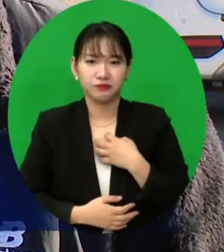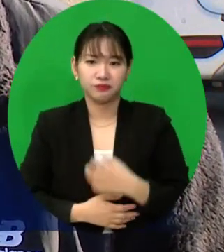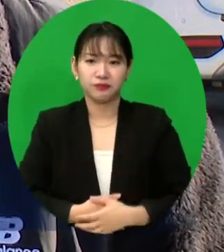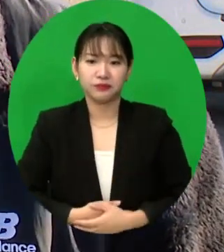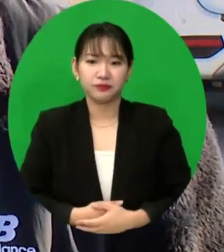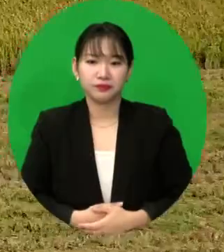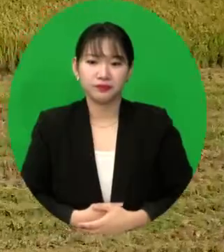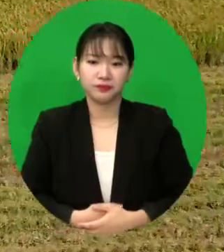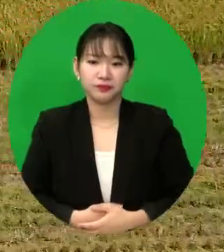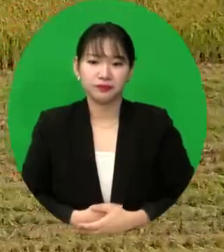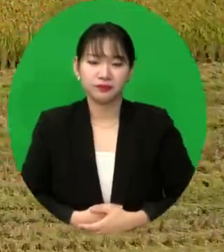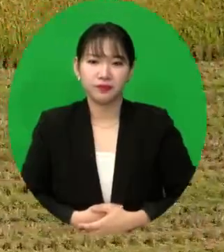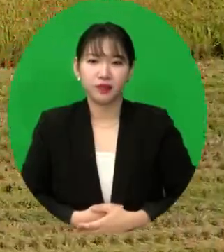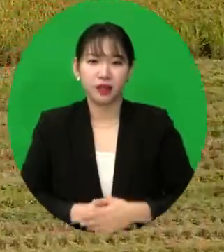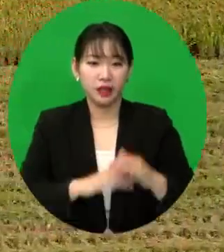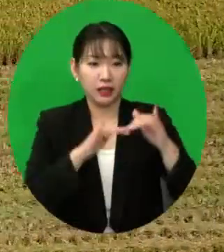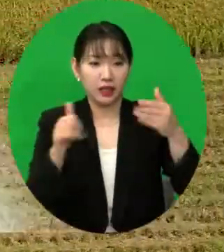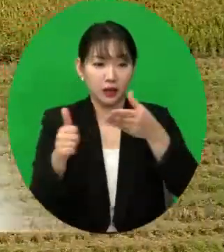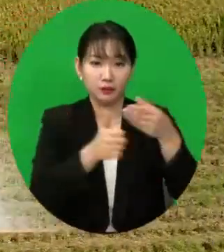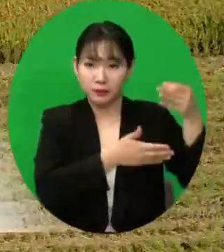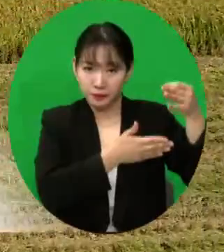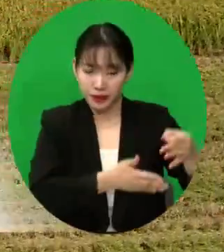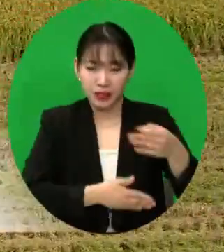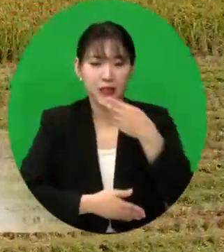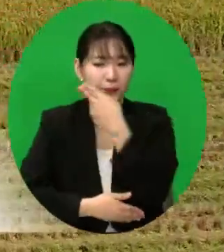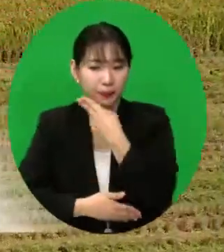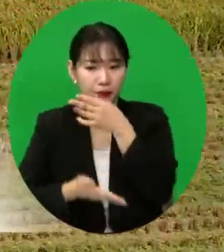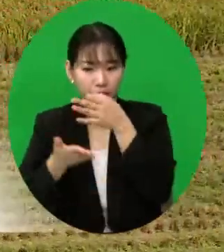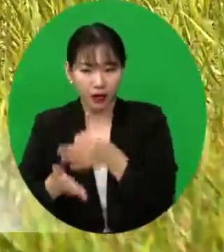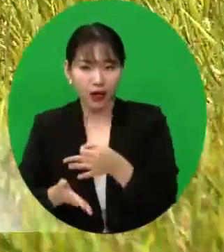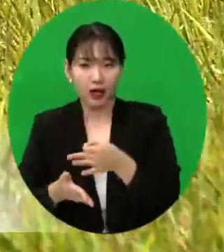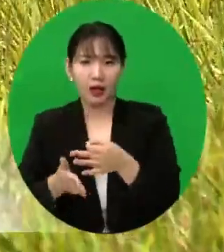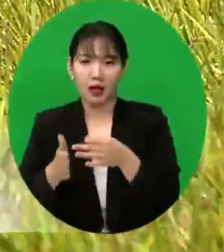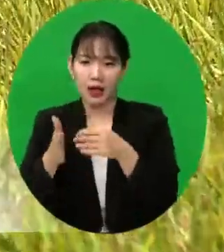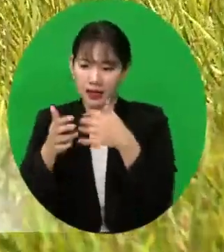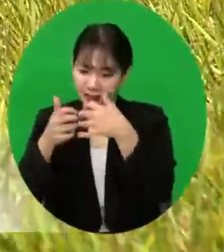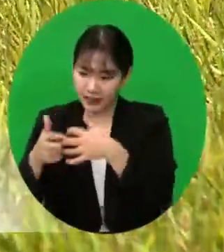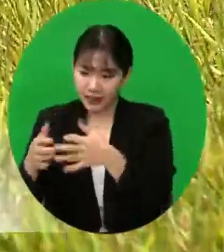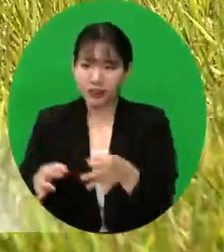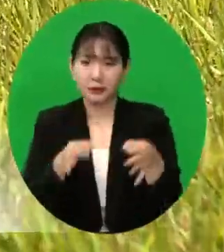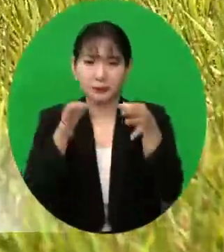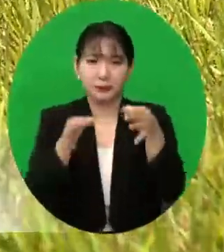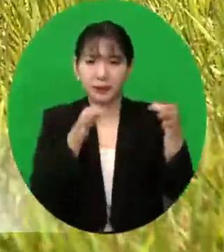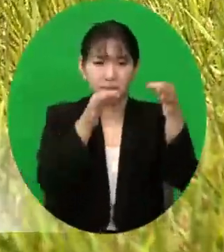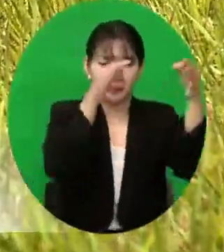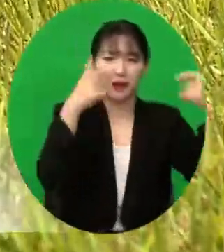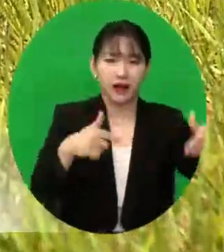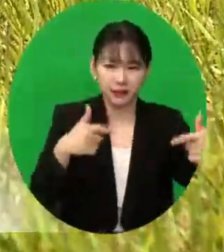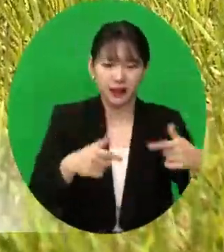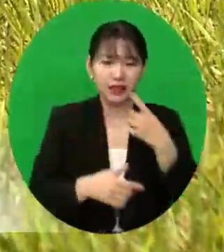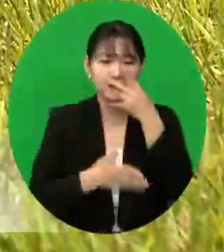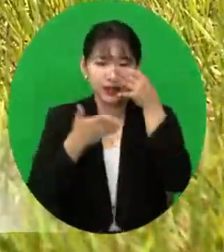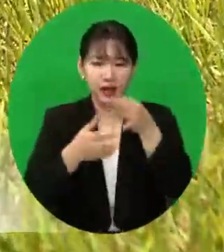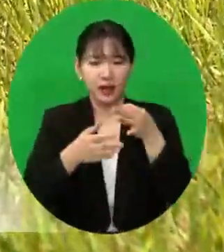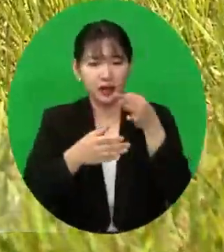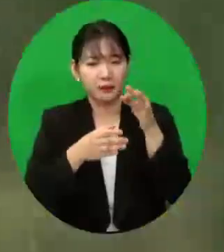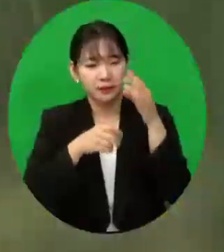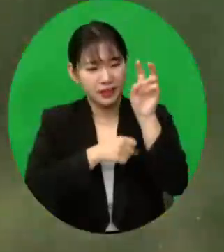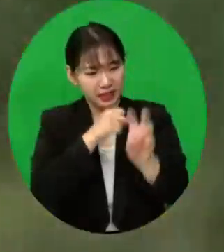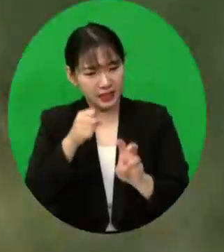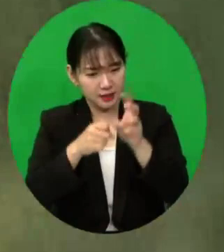되네요. 인건비와 비료값, 자재 등 농업 생산비는 해마다 오르는데 쌀값은 20년째 그대로인